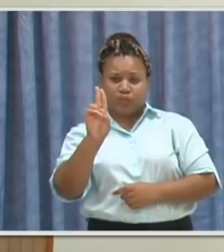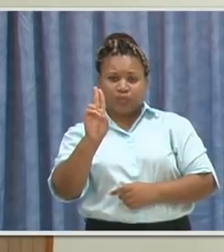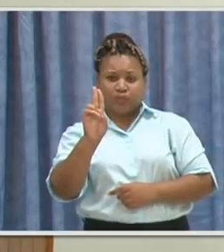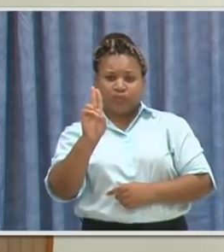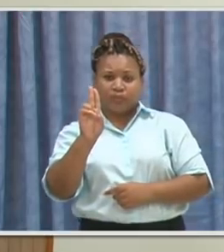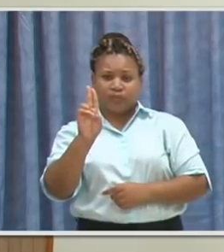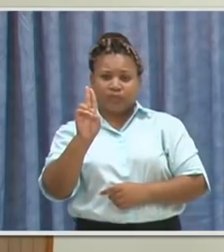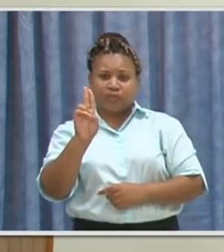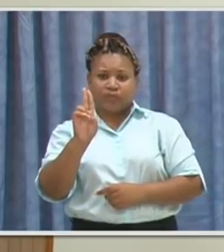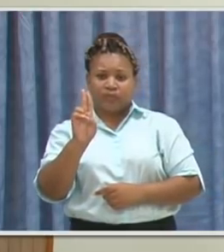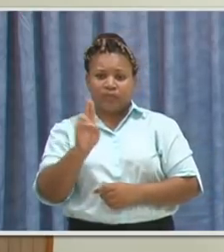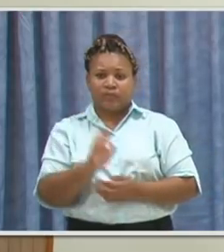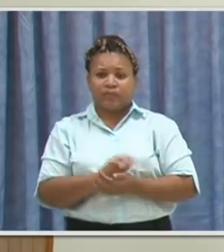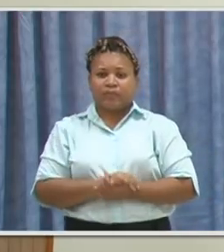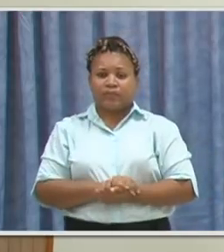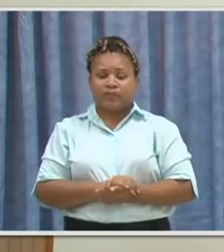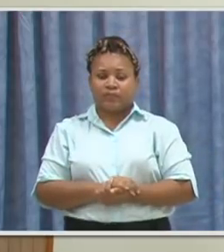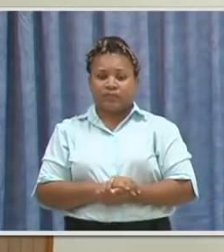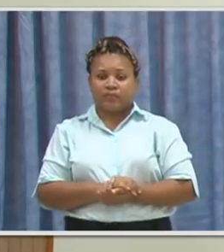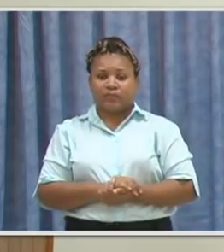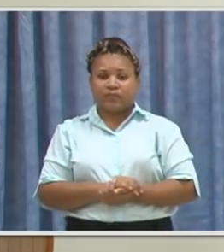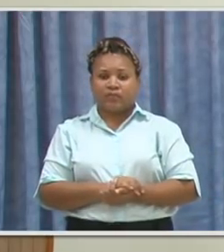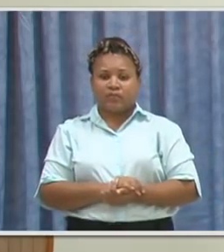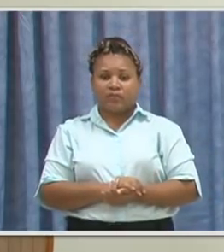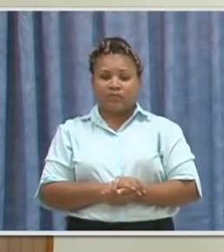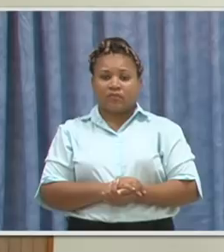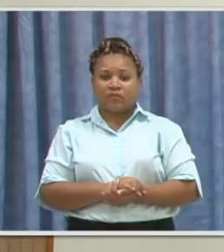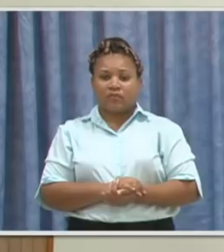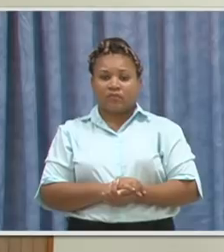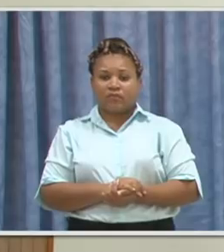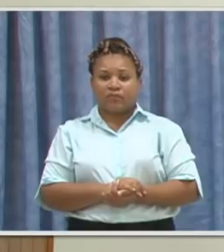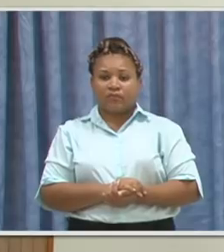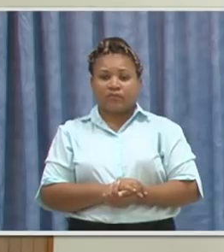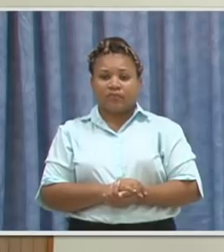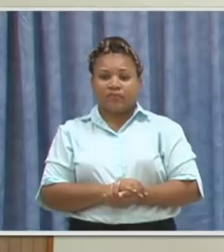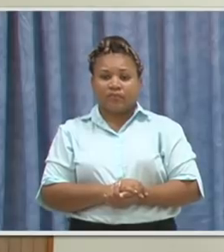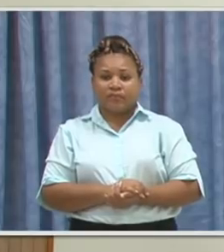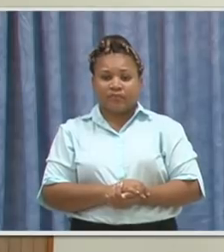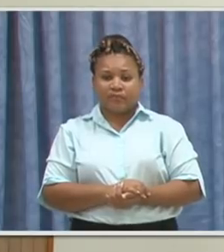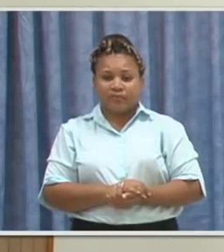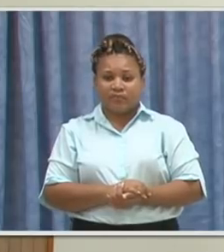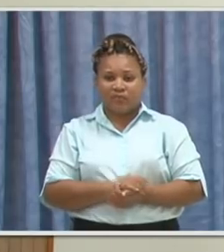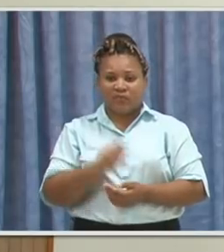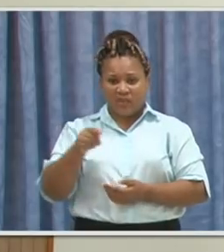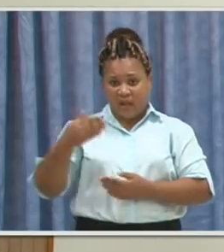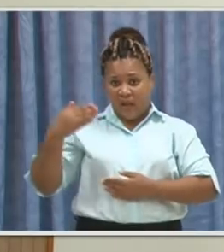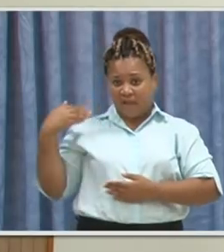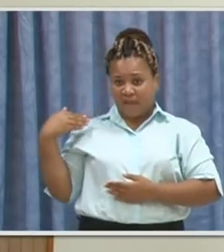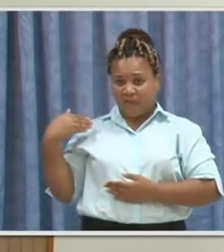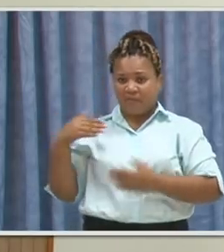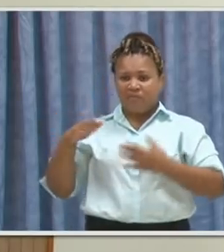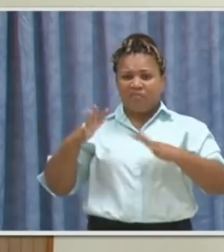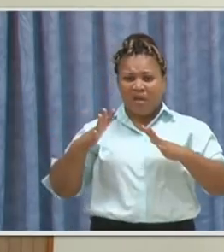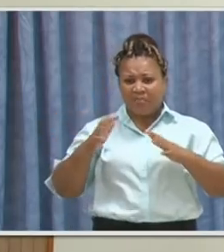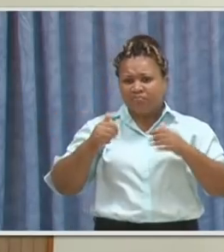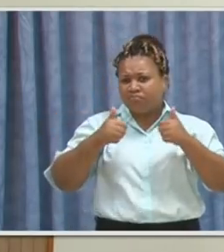moderate. Tu es encore capable de couper sans machine. Après, tu as besoin de ventilateur. Après, même après